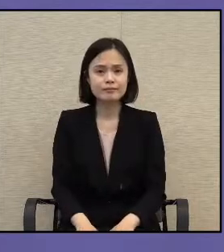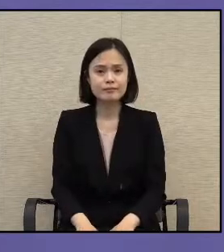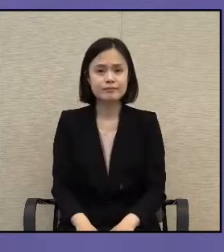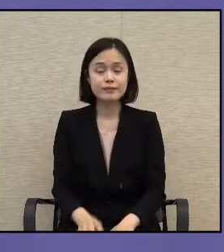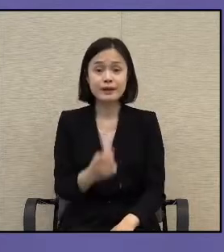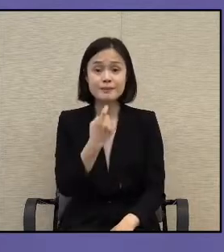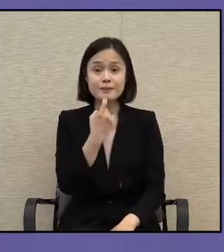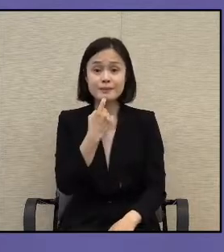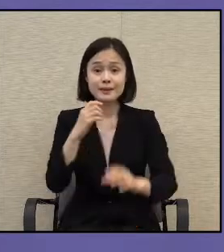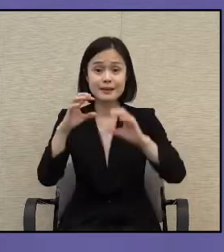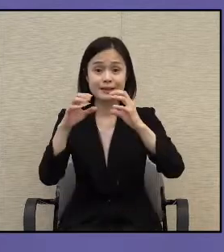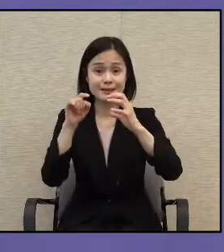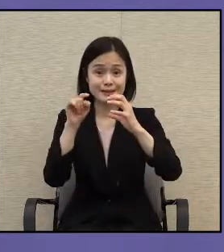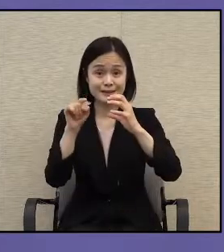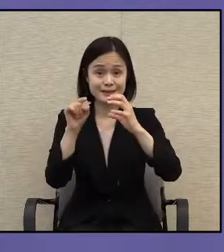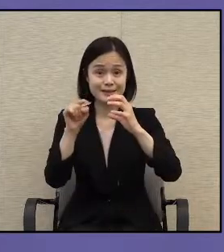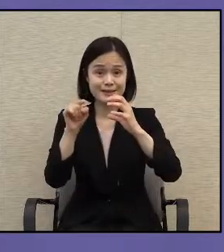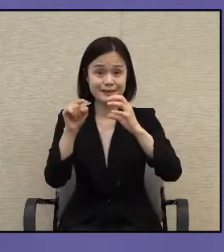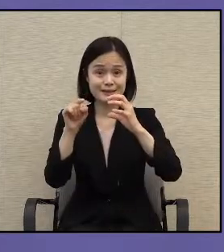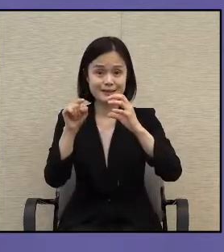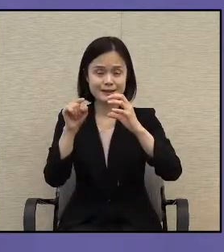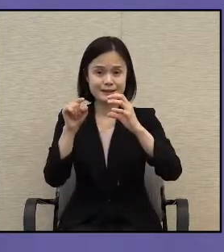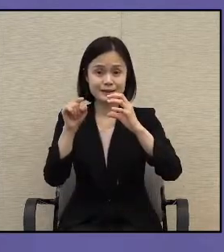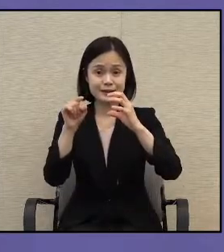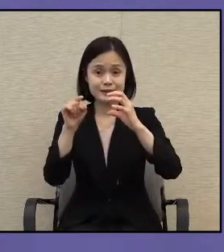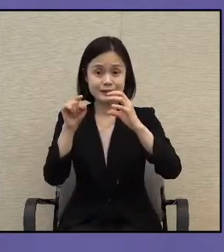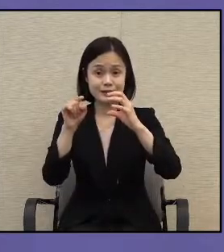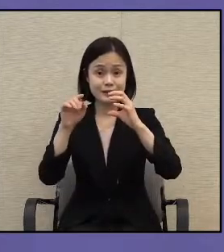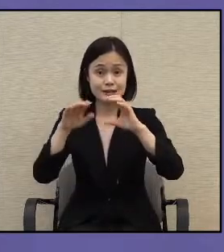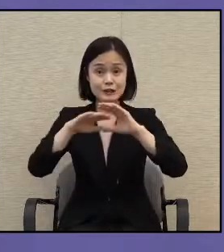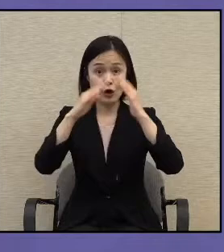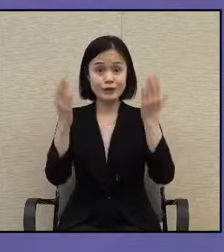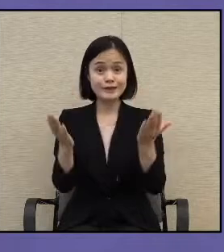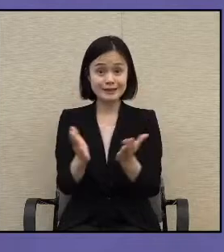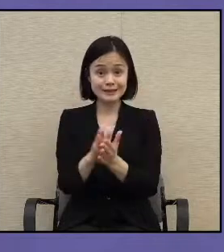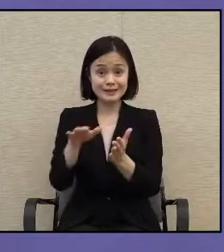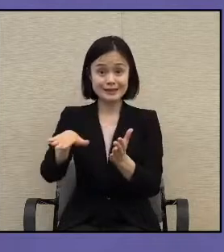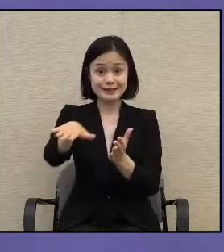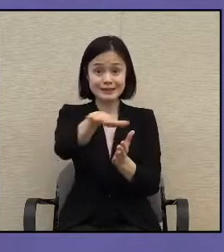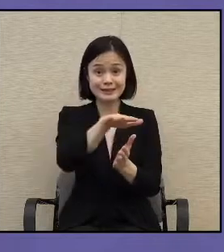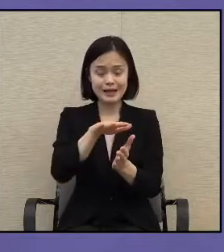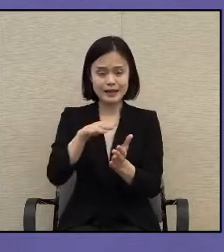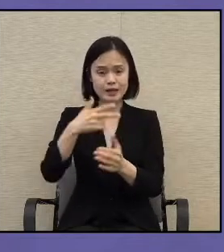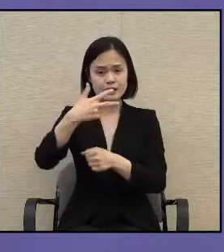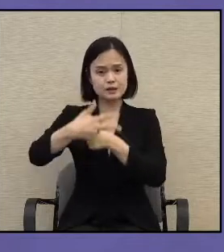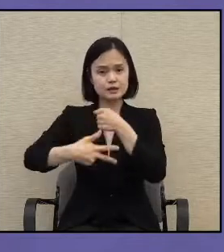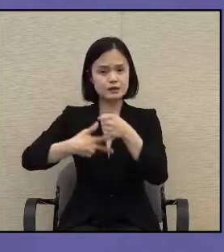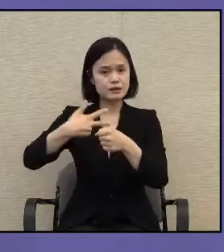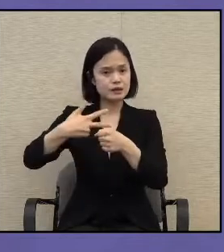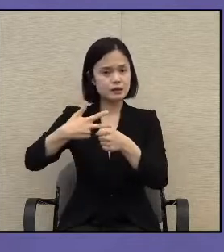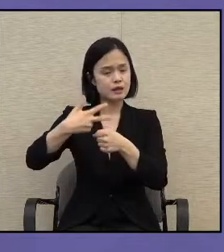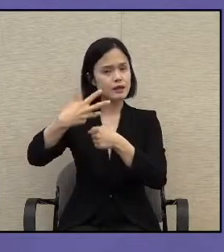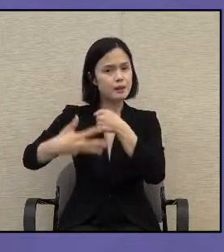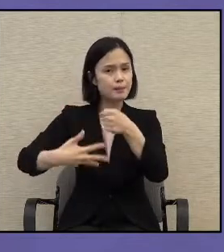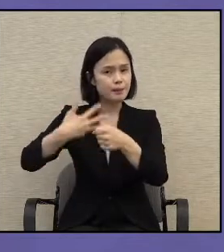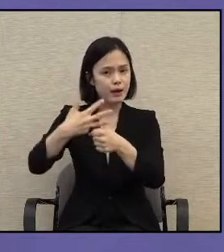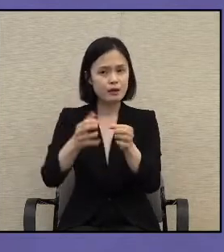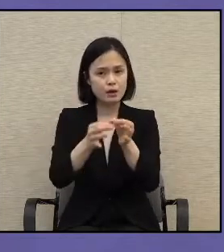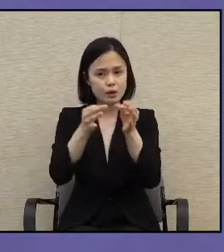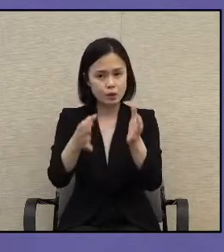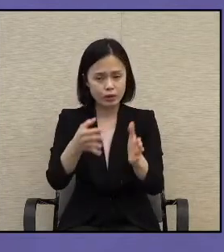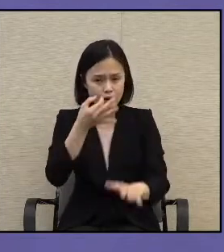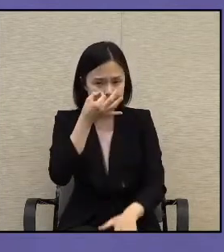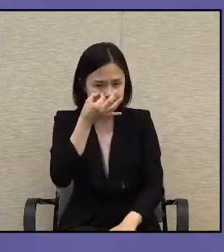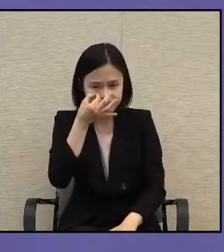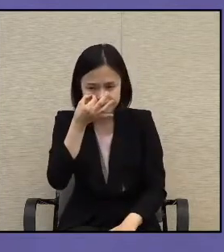핀란드 같은 나라는 이제 전체 이게 한 7, 8년 동안의 데이터를 모은